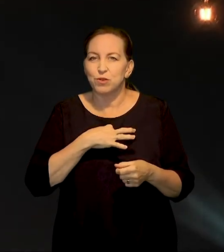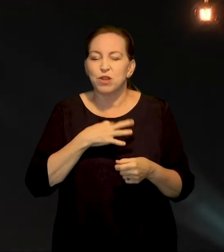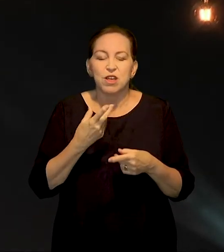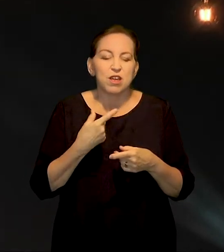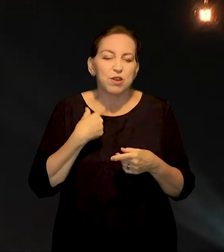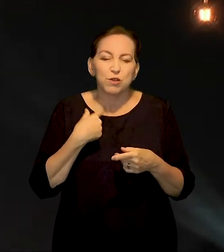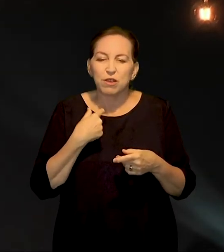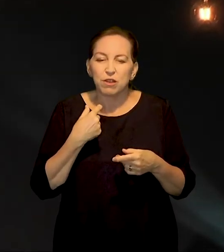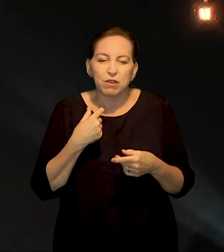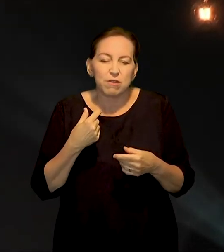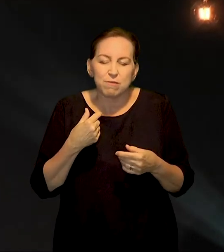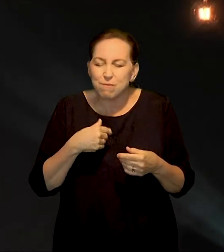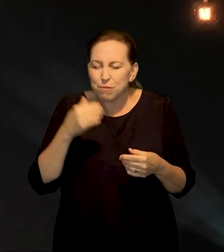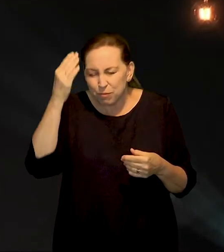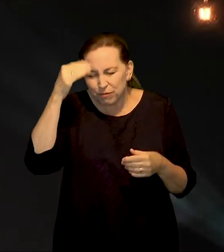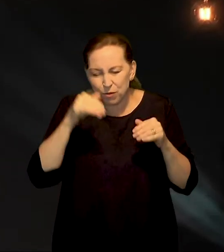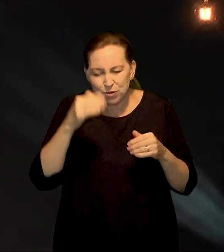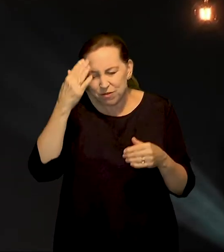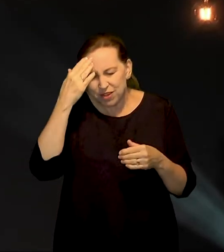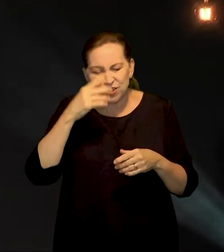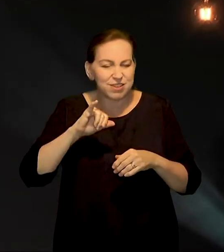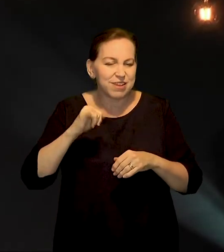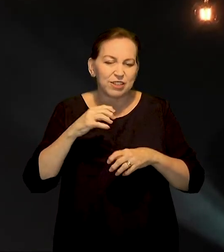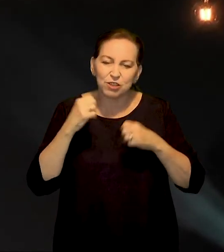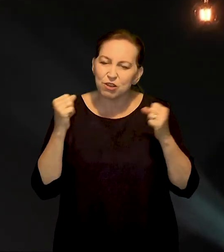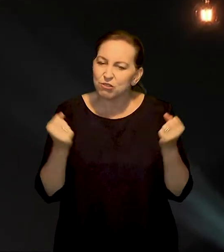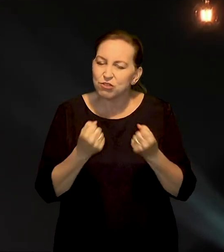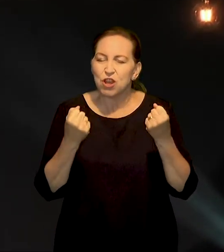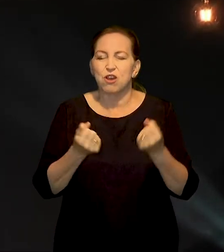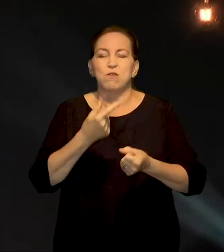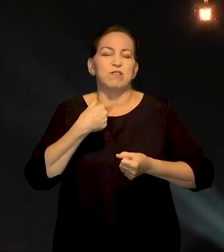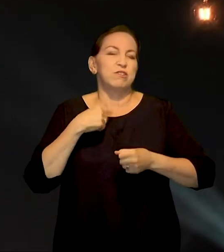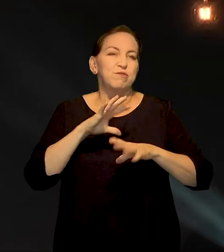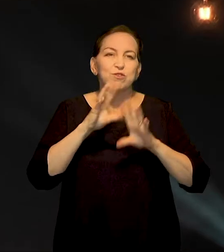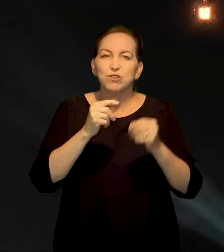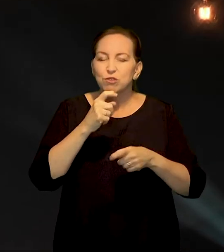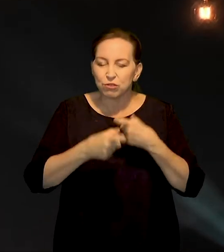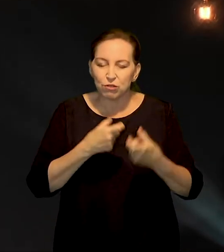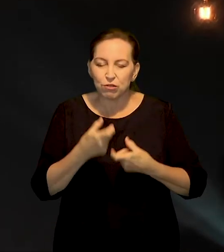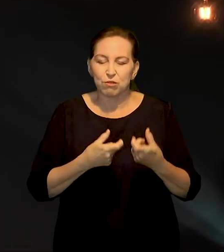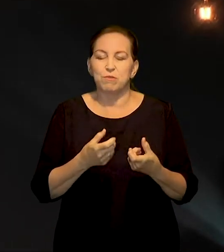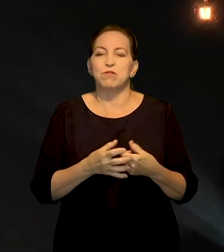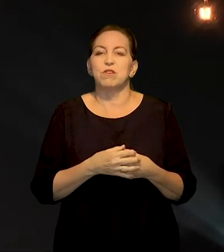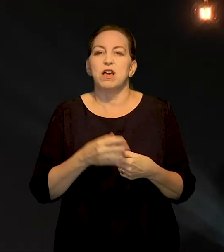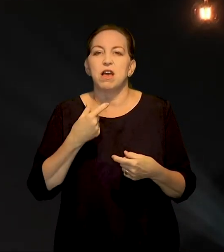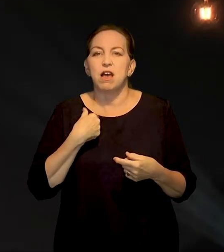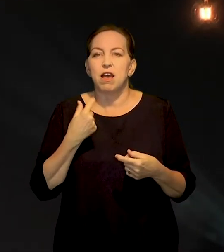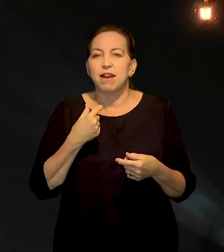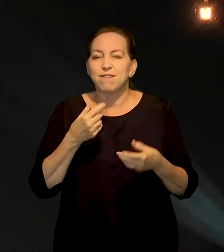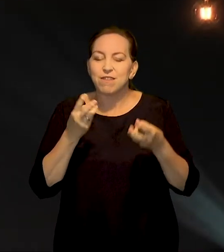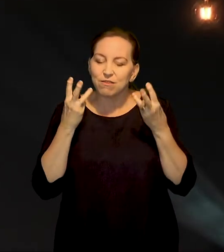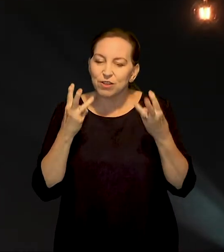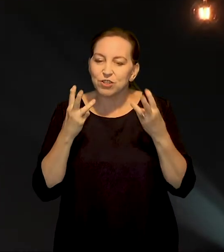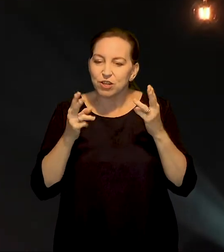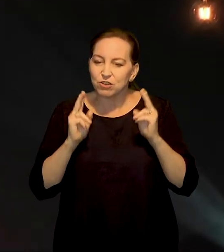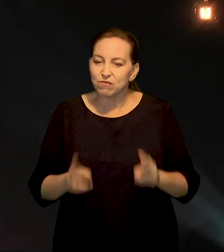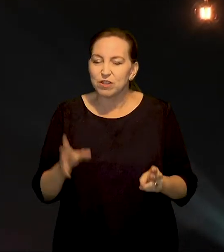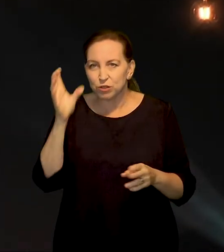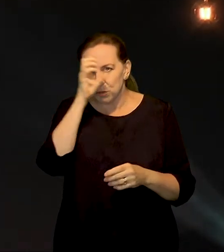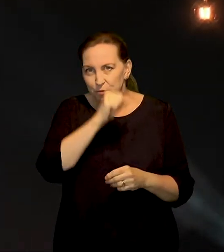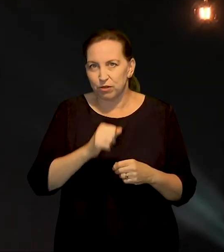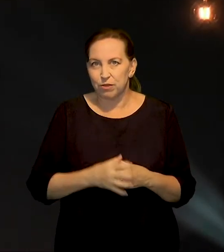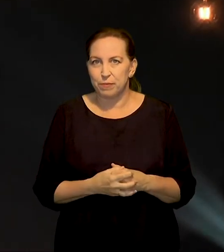takie słowa: nikt nie zabierze mi czasu, który wtedy spędziłem z dziadkiem.